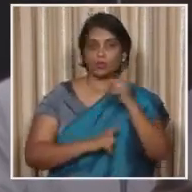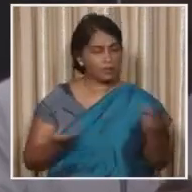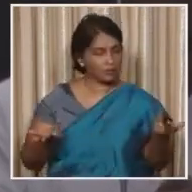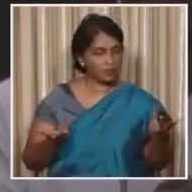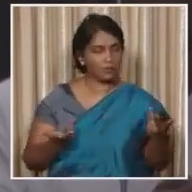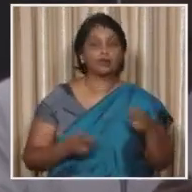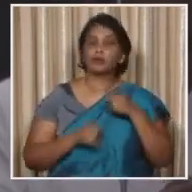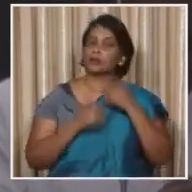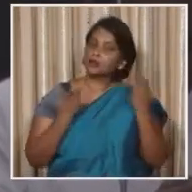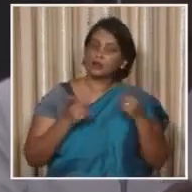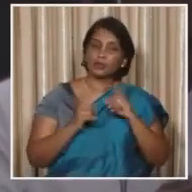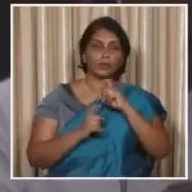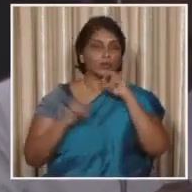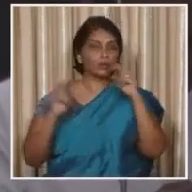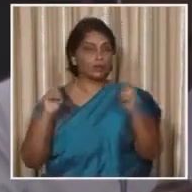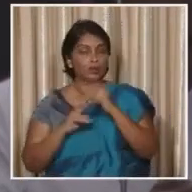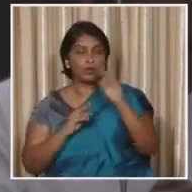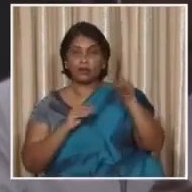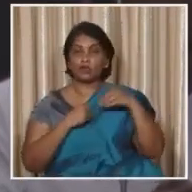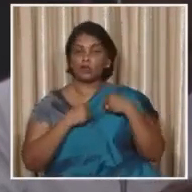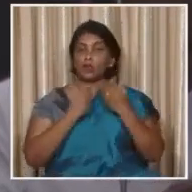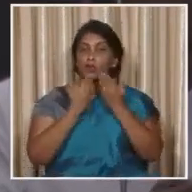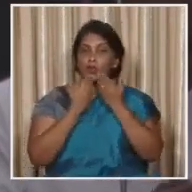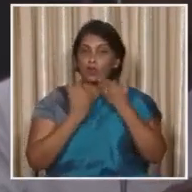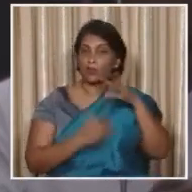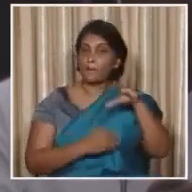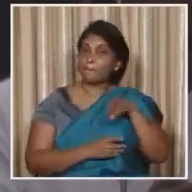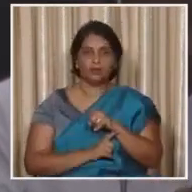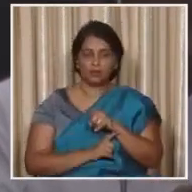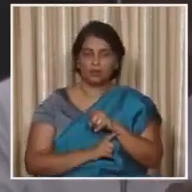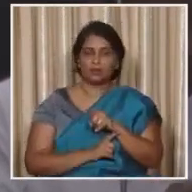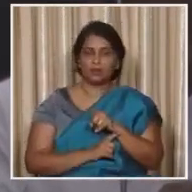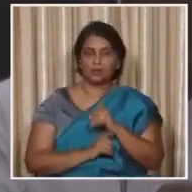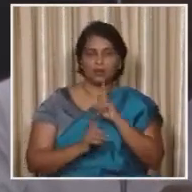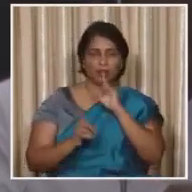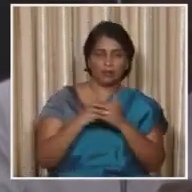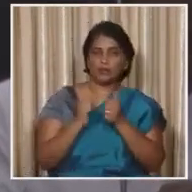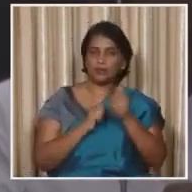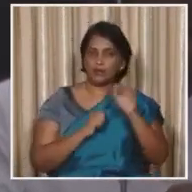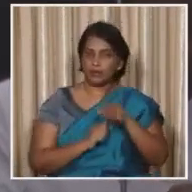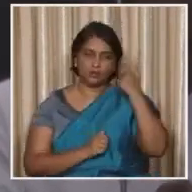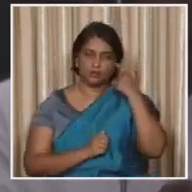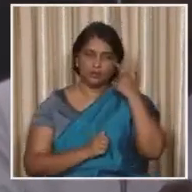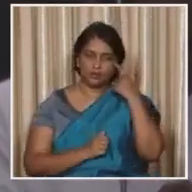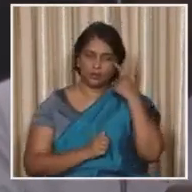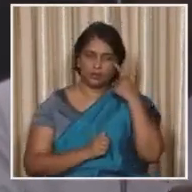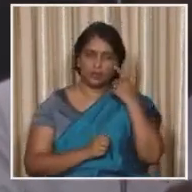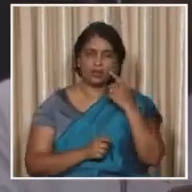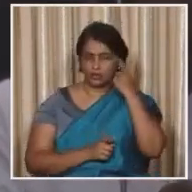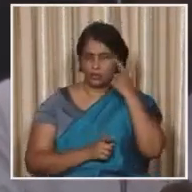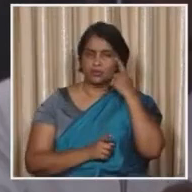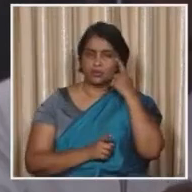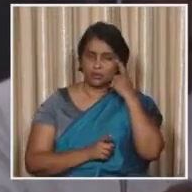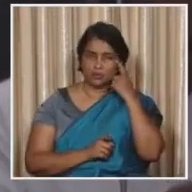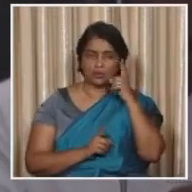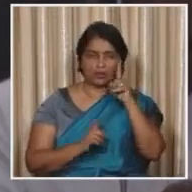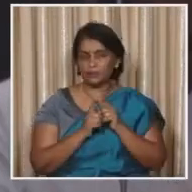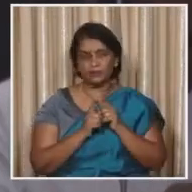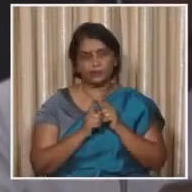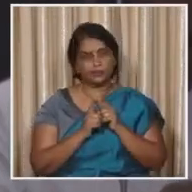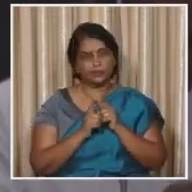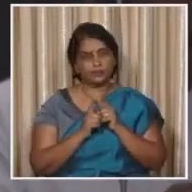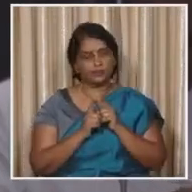පිළිගන්නේ නැත්තම් එහෙම නැත්තම් ශ්‍රේෂ්ඨාධිකරණයෙන් දෙන මඟ පෙන්වීම පිළිගත්තායයි කියමින් කොලේ වහලා ගහනවා නම් අපට මතකයි ආන්දෝලනාත්මක තව කාරණයක්